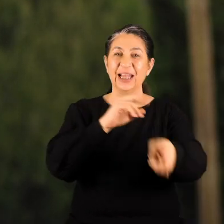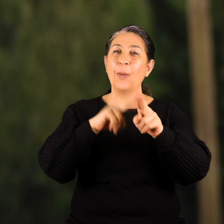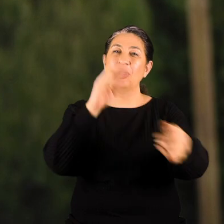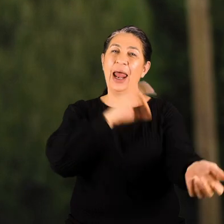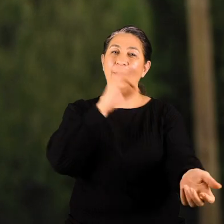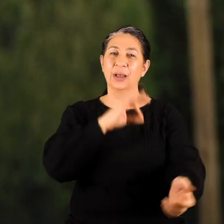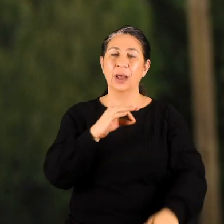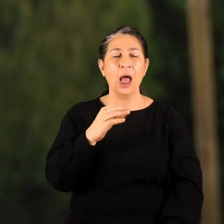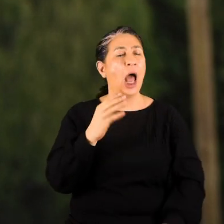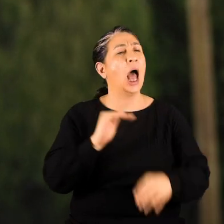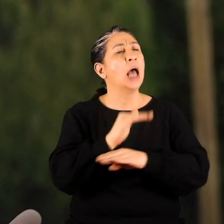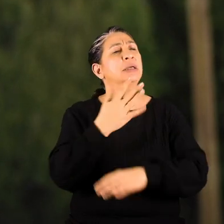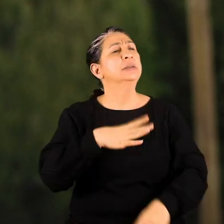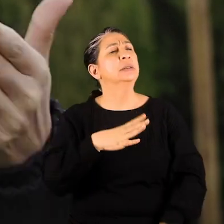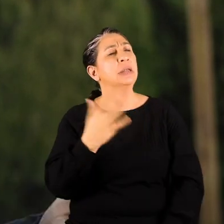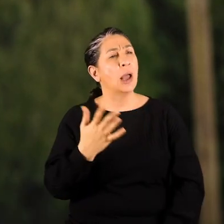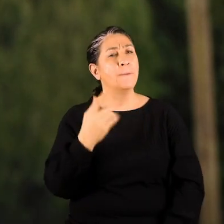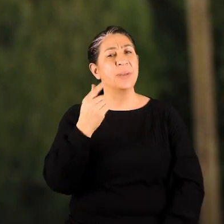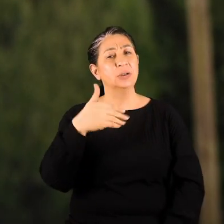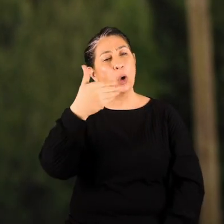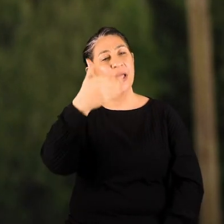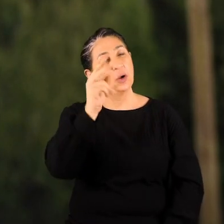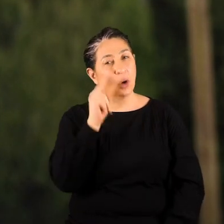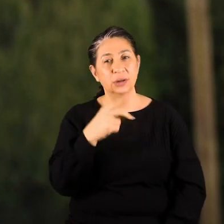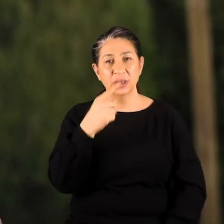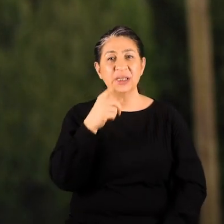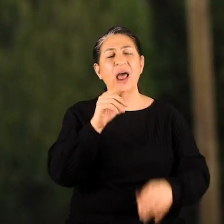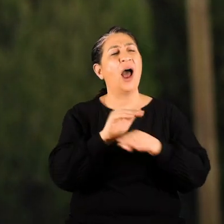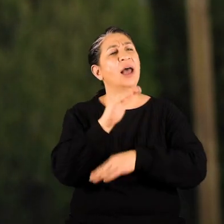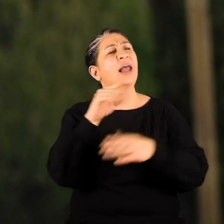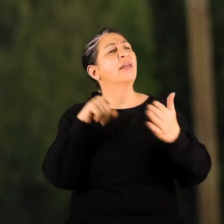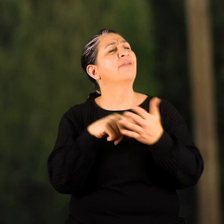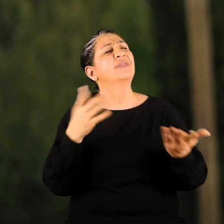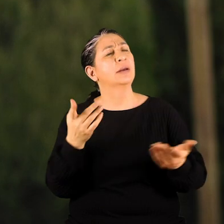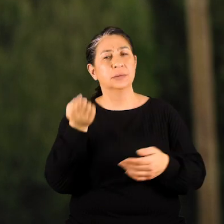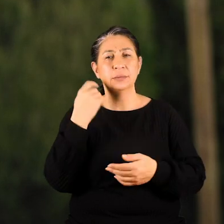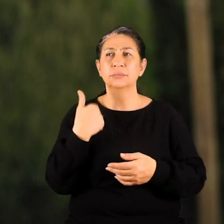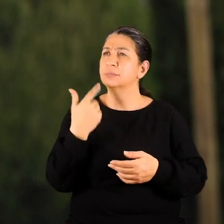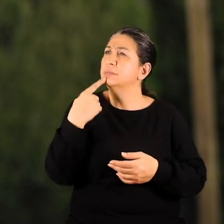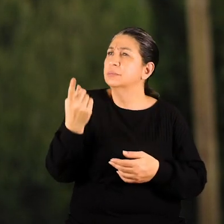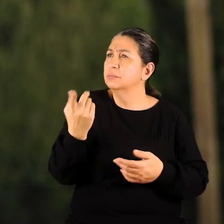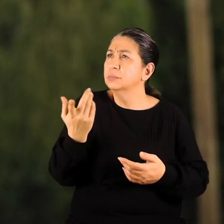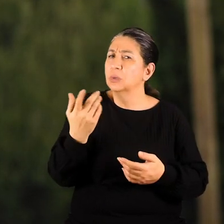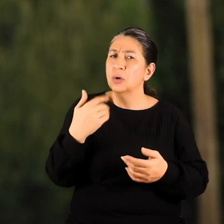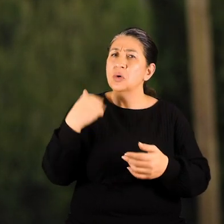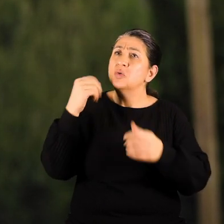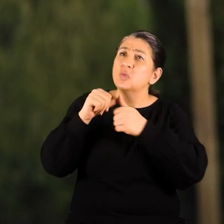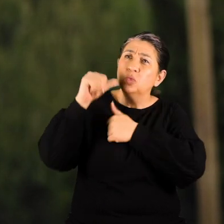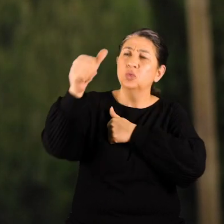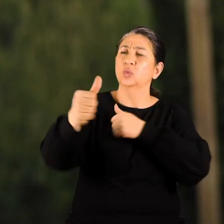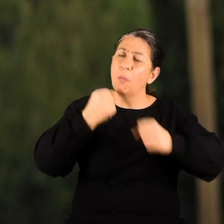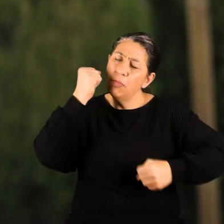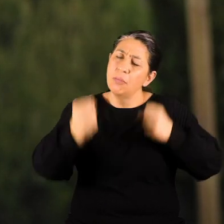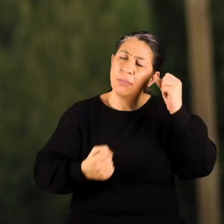şeyi soruyorlar, işte hayat amacın nedir? Biraz daha hani öteyi gör diye. Senin hayat amacın nedir diye sormuşlardı. Ben de şey dedim, ultramaraton koşmak